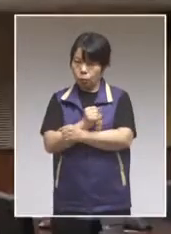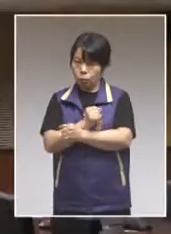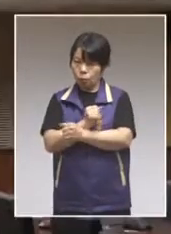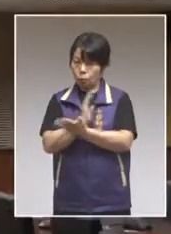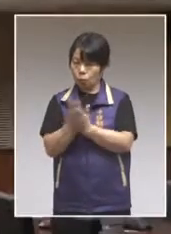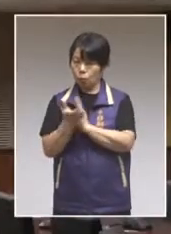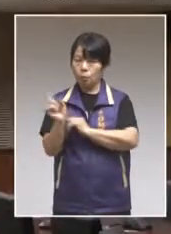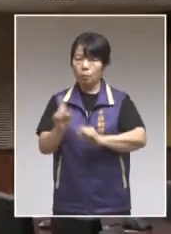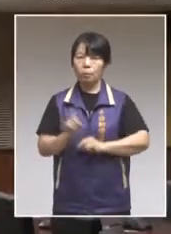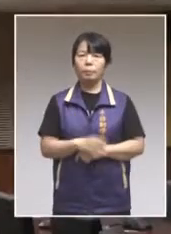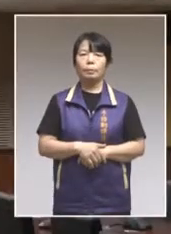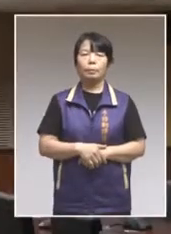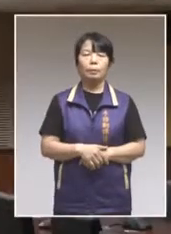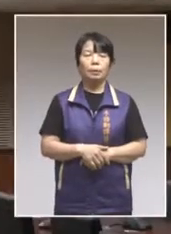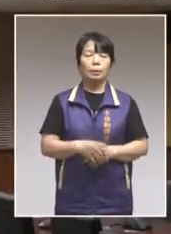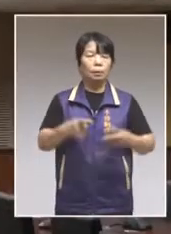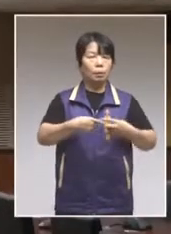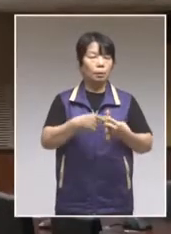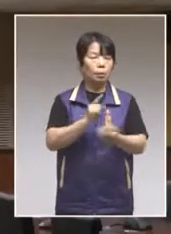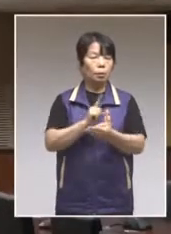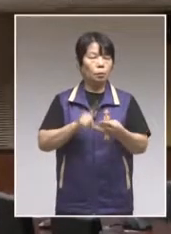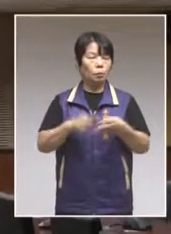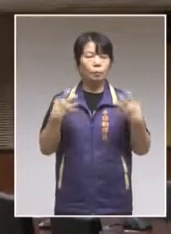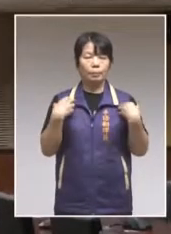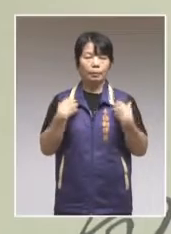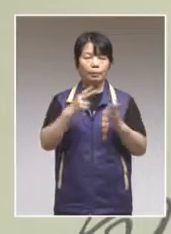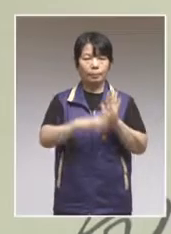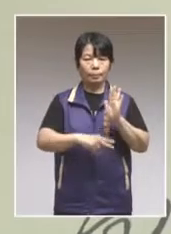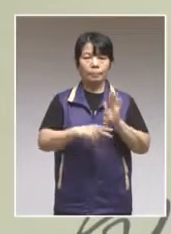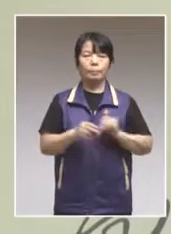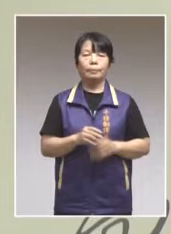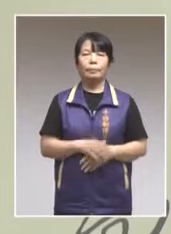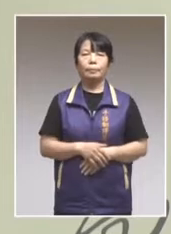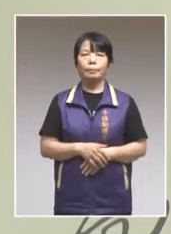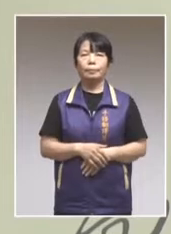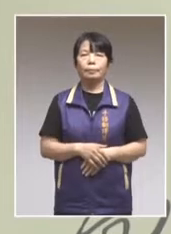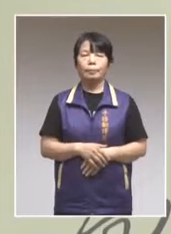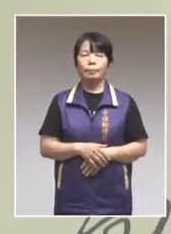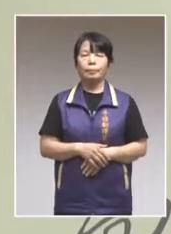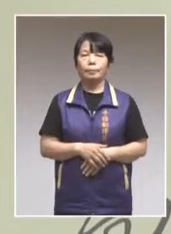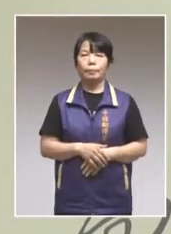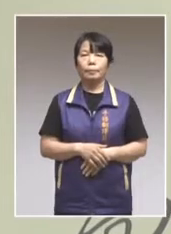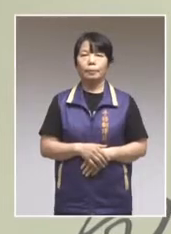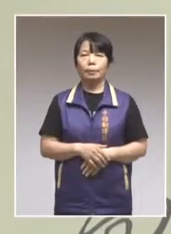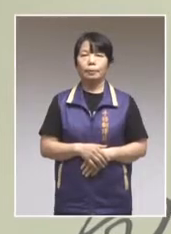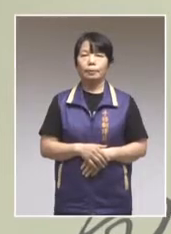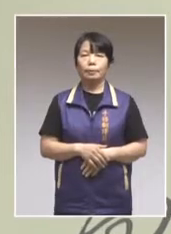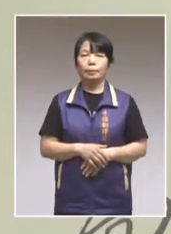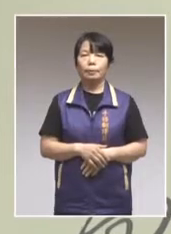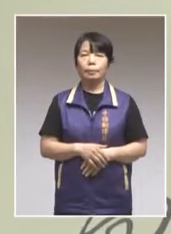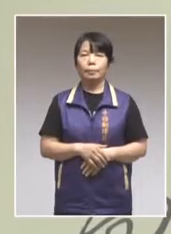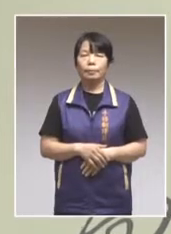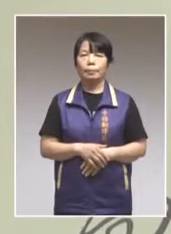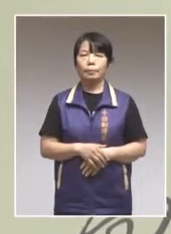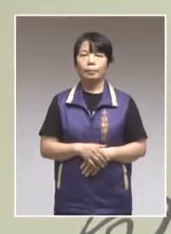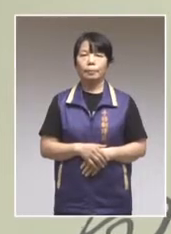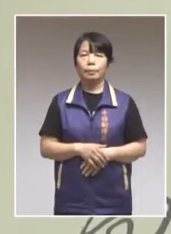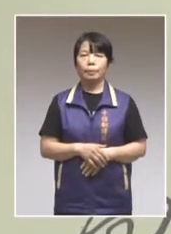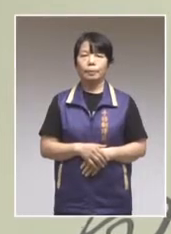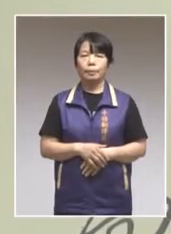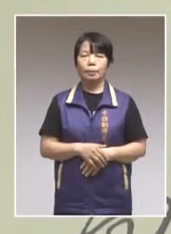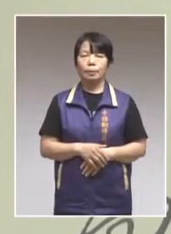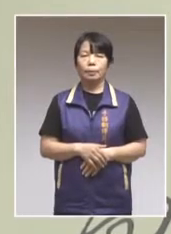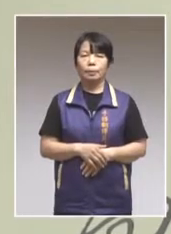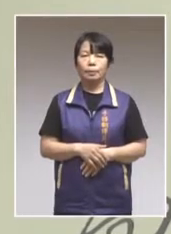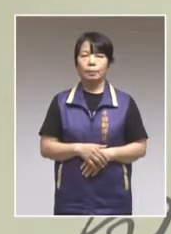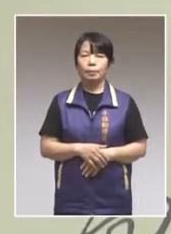这个李主任来说明。 那就谢谢提问那就是原则上，这个何院士